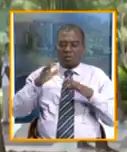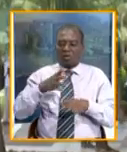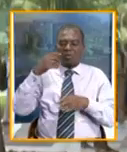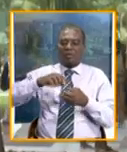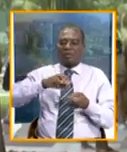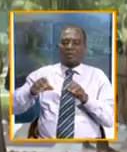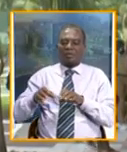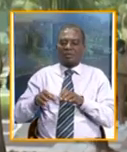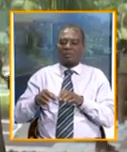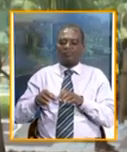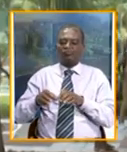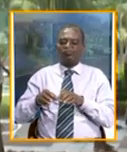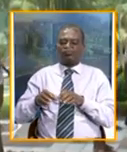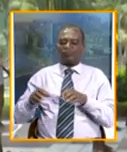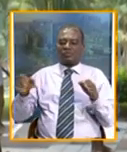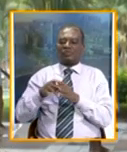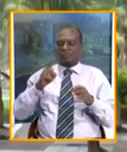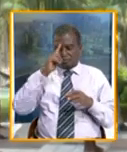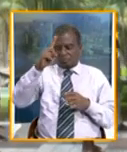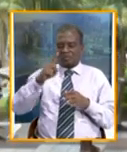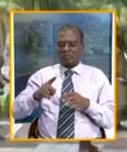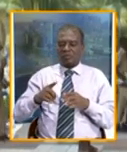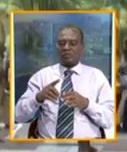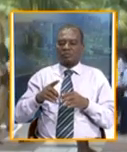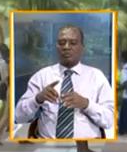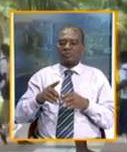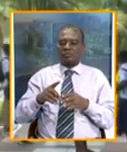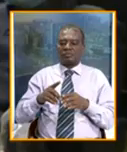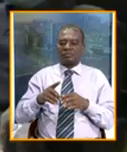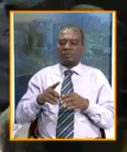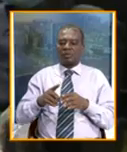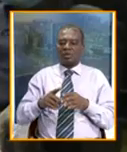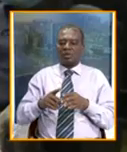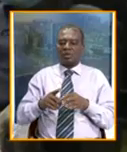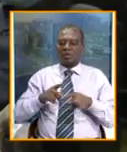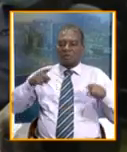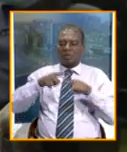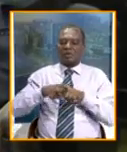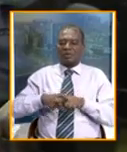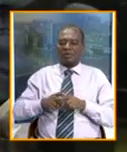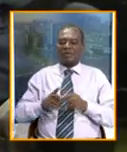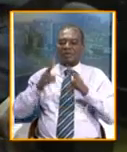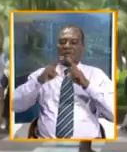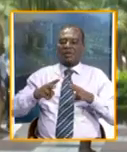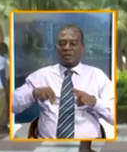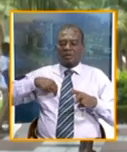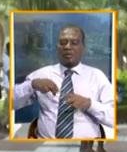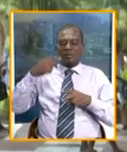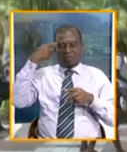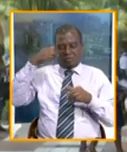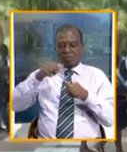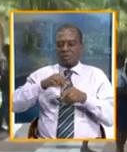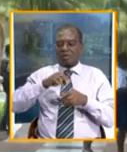aux défis dus à l'intelligence artificielle, aux défis des big data, nous croyons qu'en utilisant